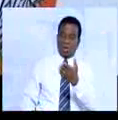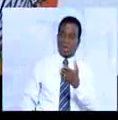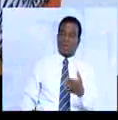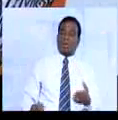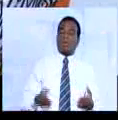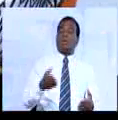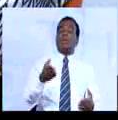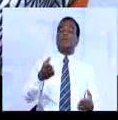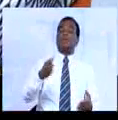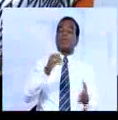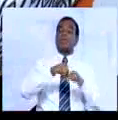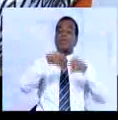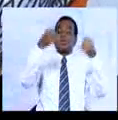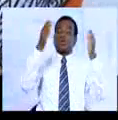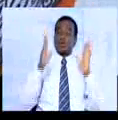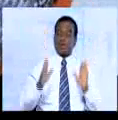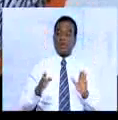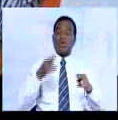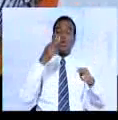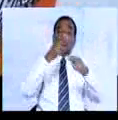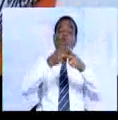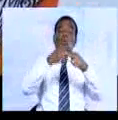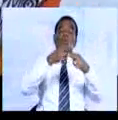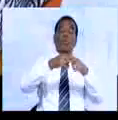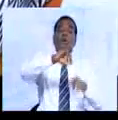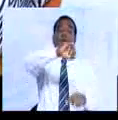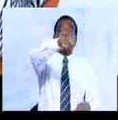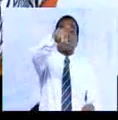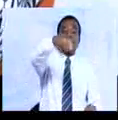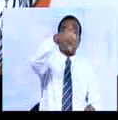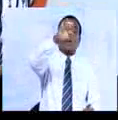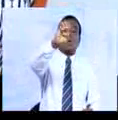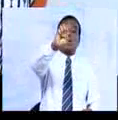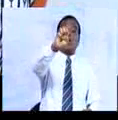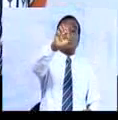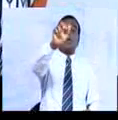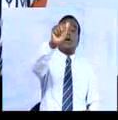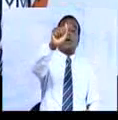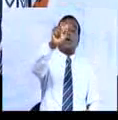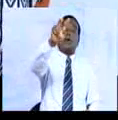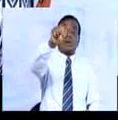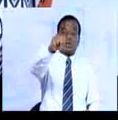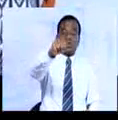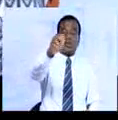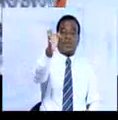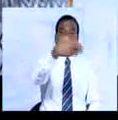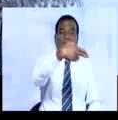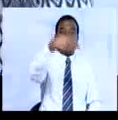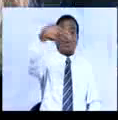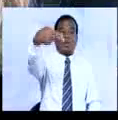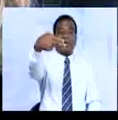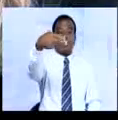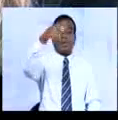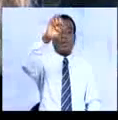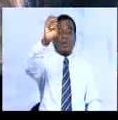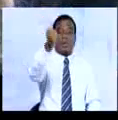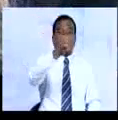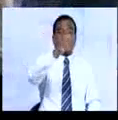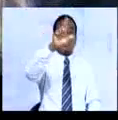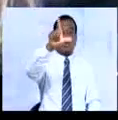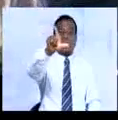Jean-Hélène, élevé au grade d'officier de l'ordre national ivoirien à titre posthume par la grande chancelière. C'est son